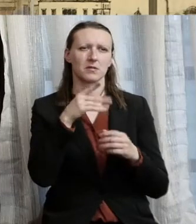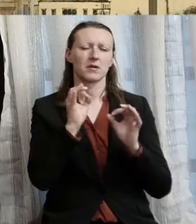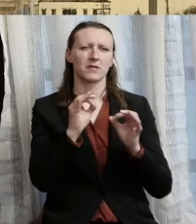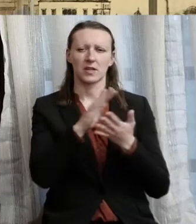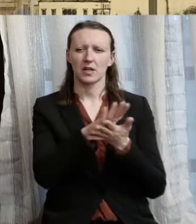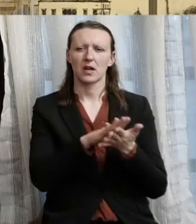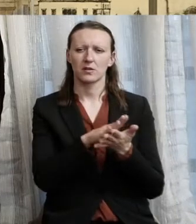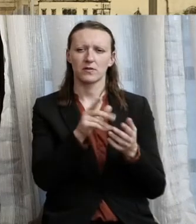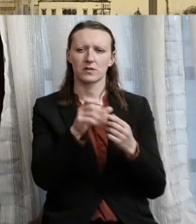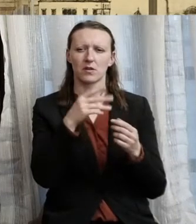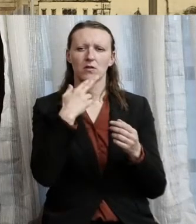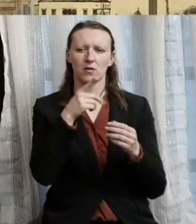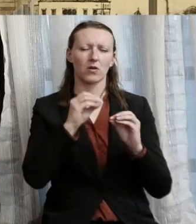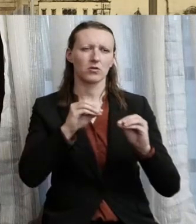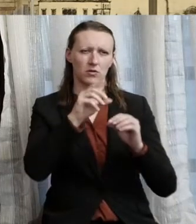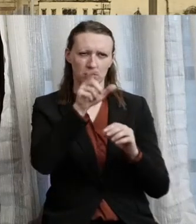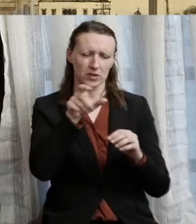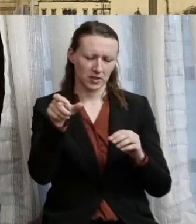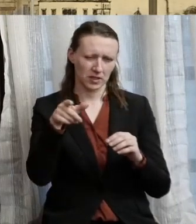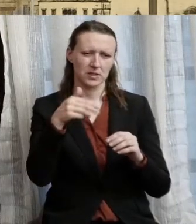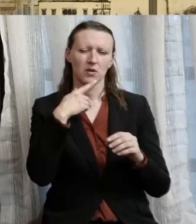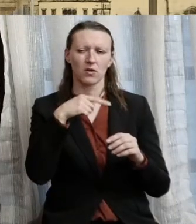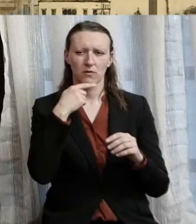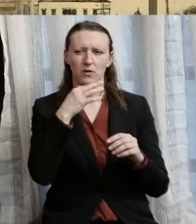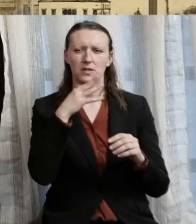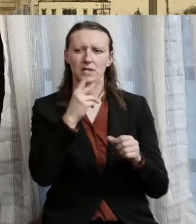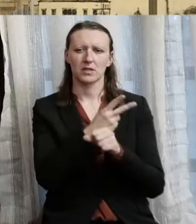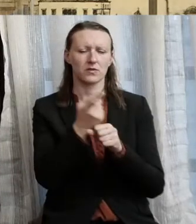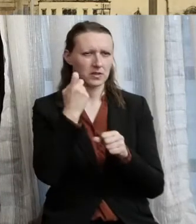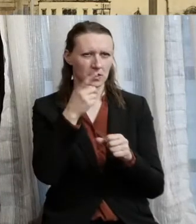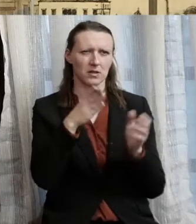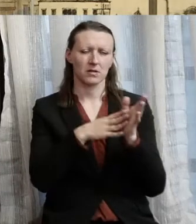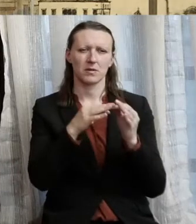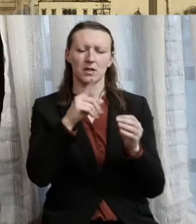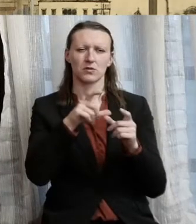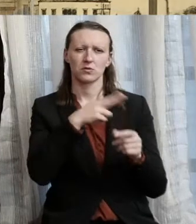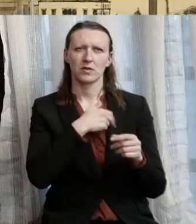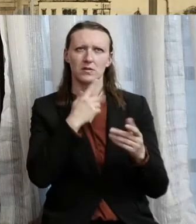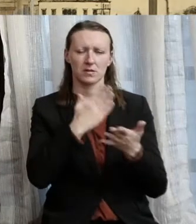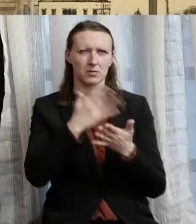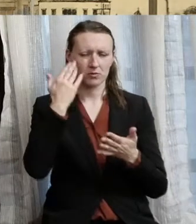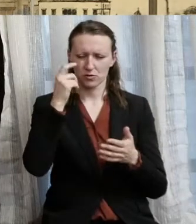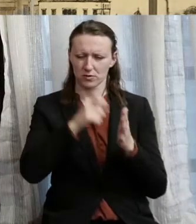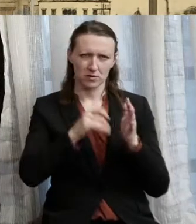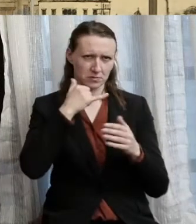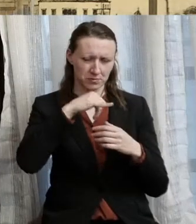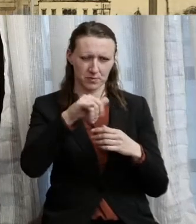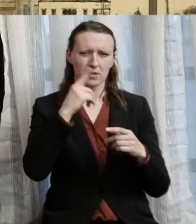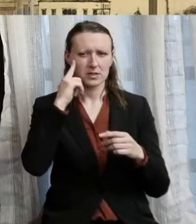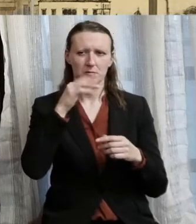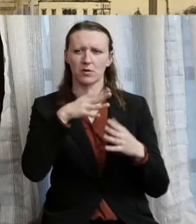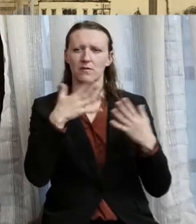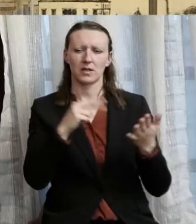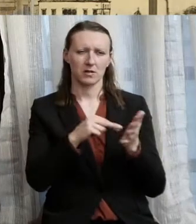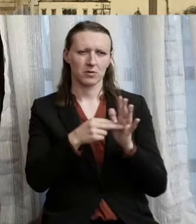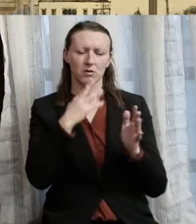standardu razgovarao o kojem su odgajateljice govorile i sa državnim tajnikom Mamićem u Zagrebu kada sam bio prošli tjedan i znam da je to